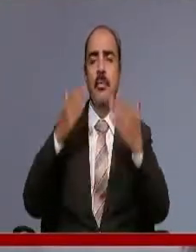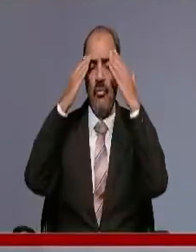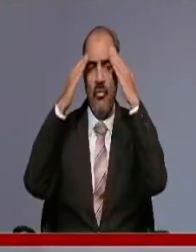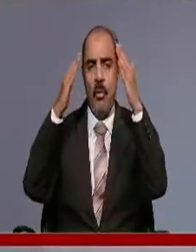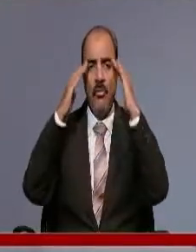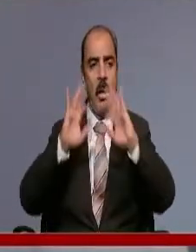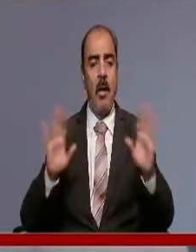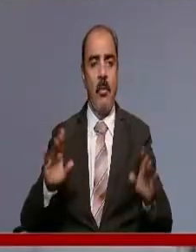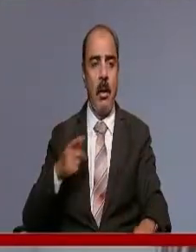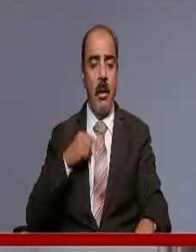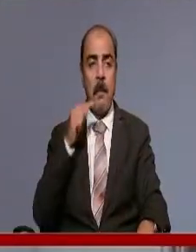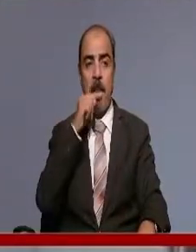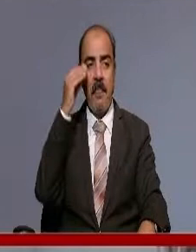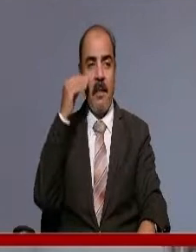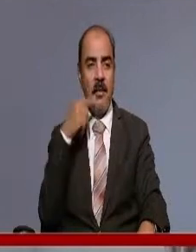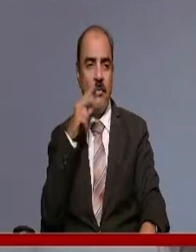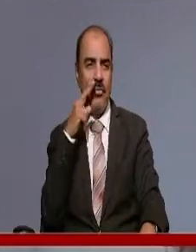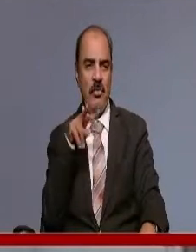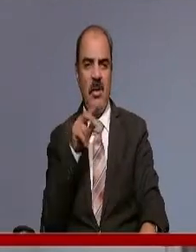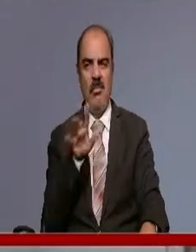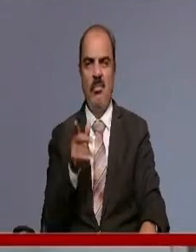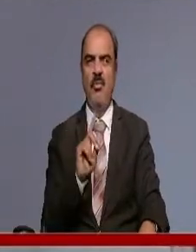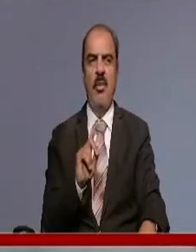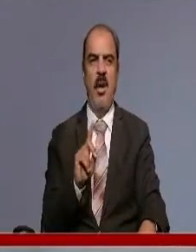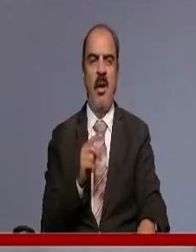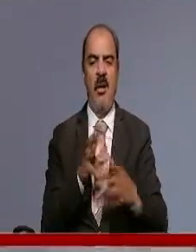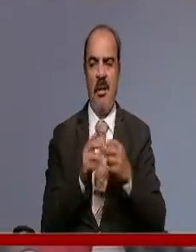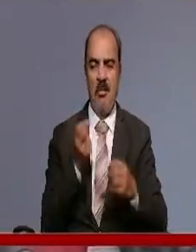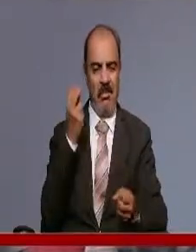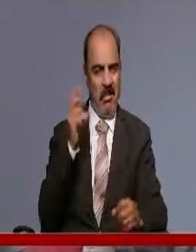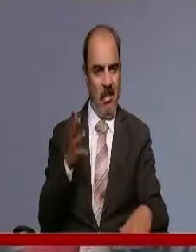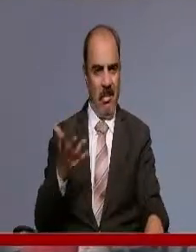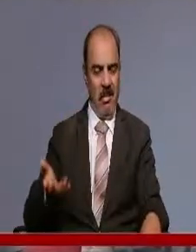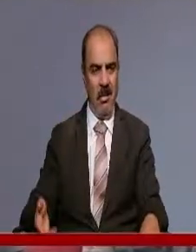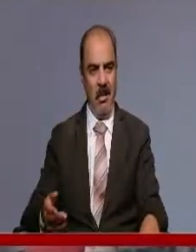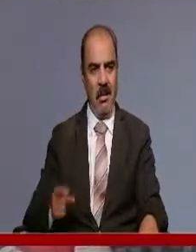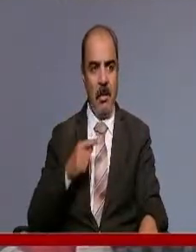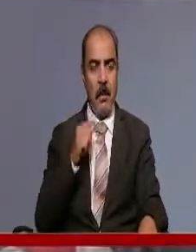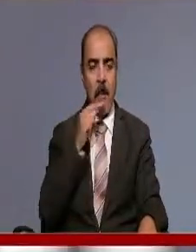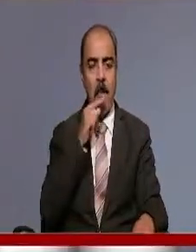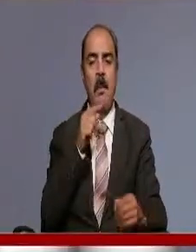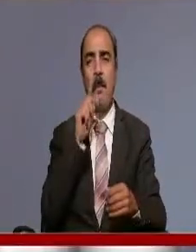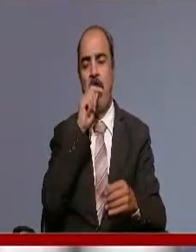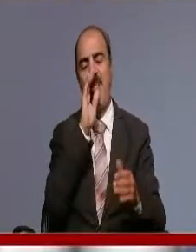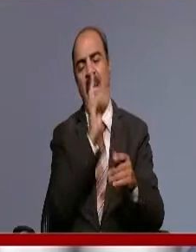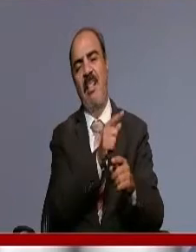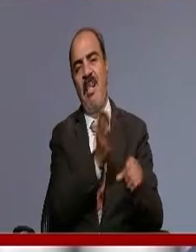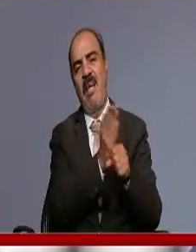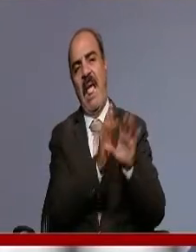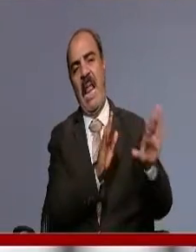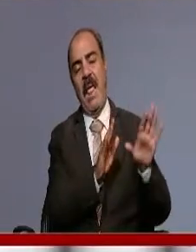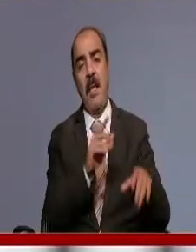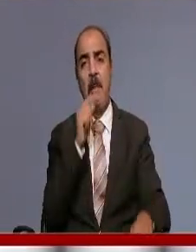الحاجات اللي بيقولوها عن المرأة وحضرتك شايفاها مش حقيقة أو هي أشاعة؟ أهو مكانك المطبخ. ان هي نكديه، لا